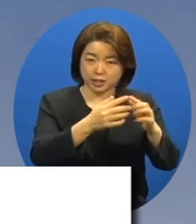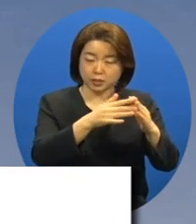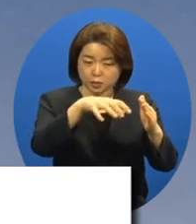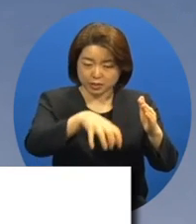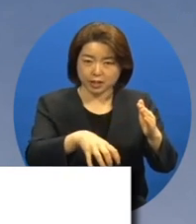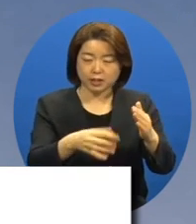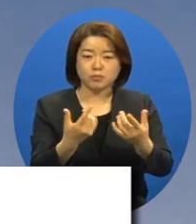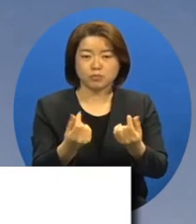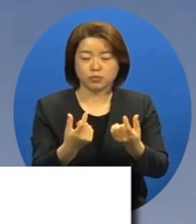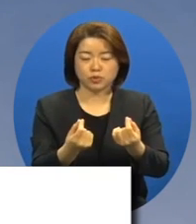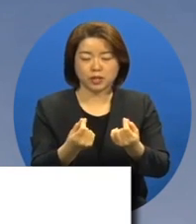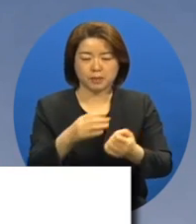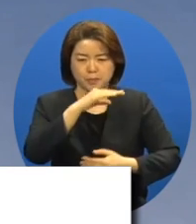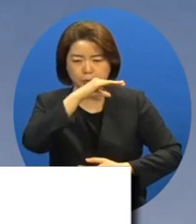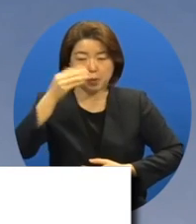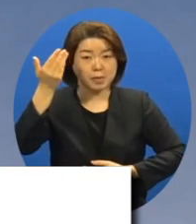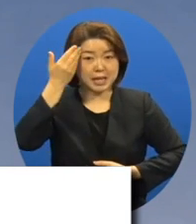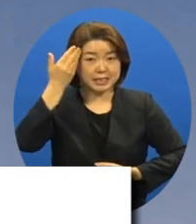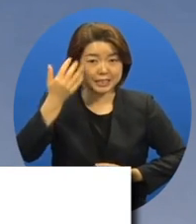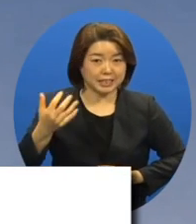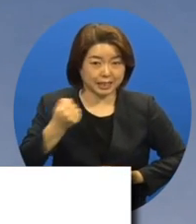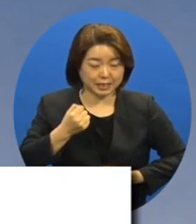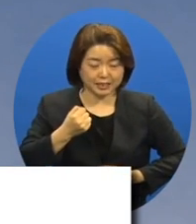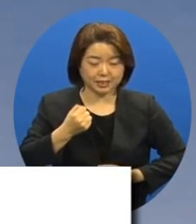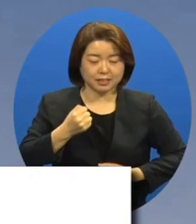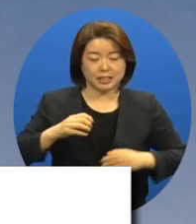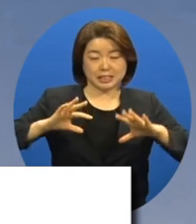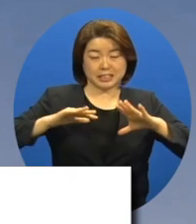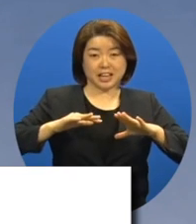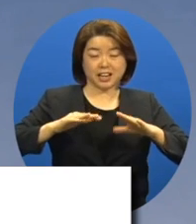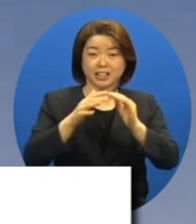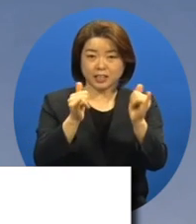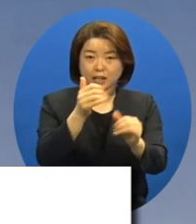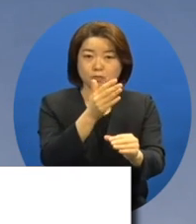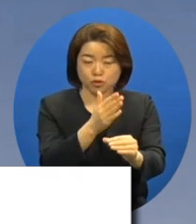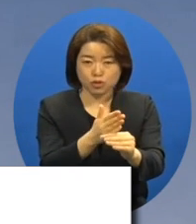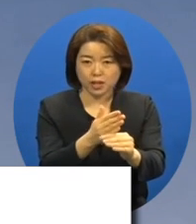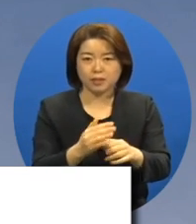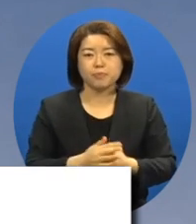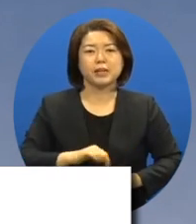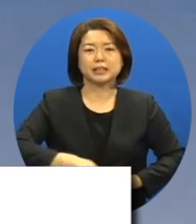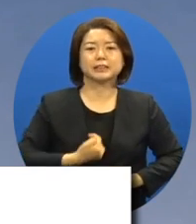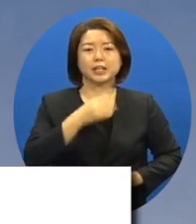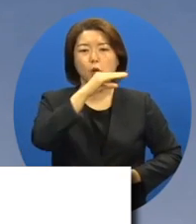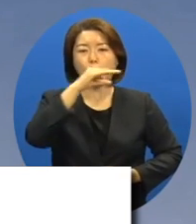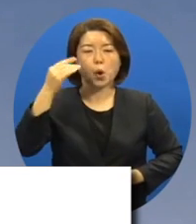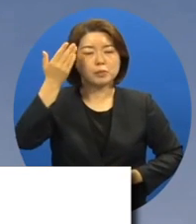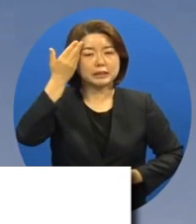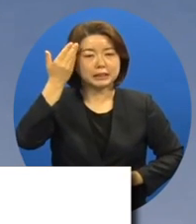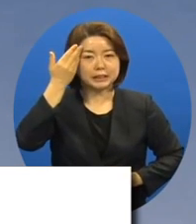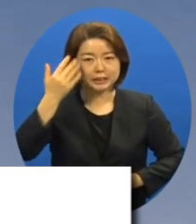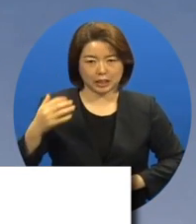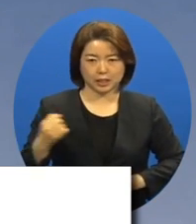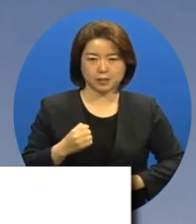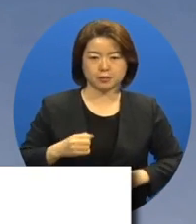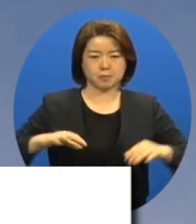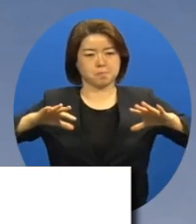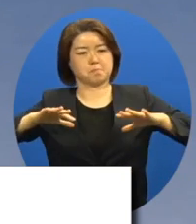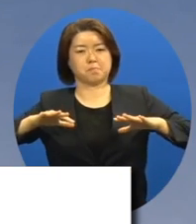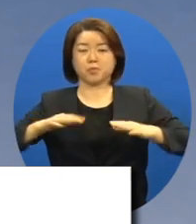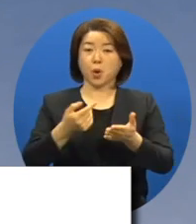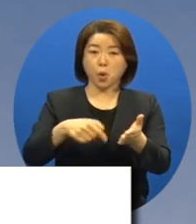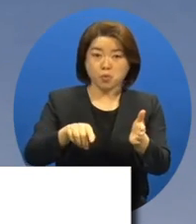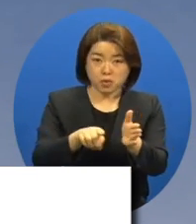올바른 지식을 가지고 있다고 자랑하는 이들 중에는 자기가 올바른 지식을 가지고 있으면 과시하려고